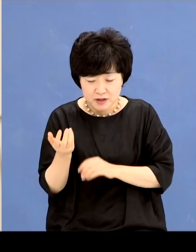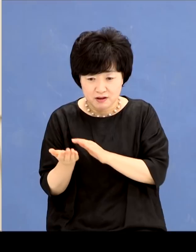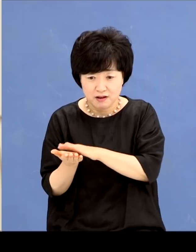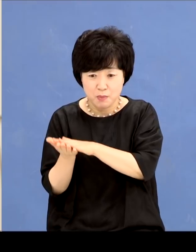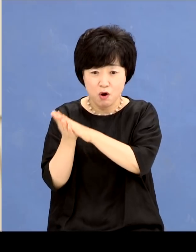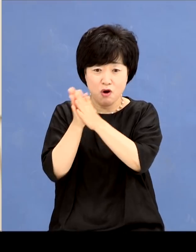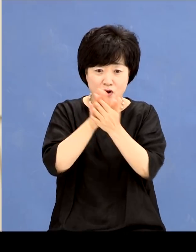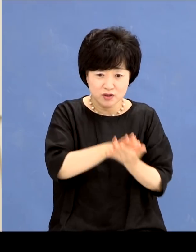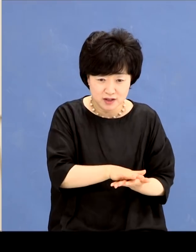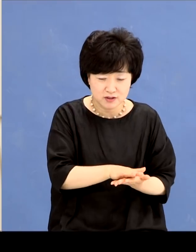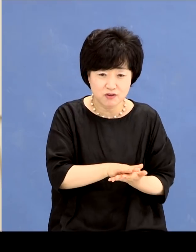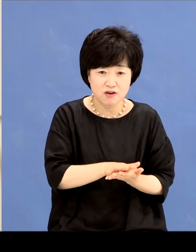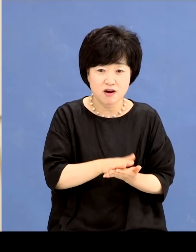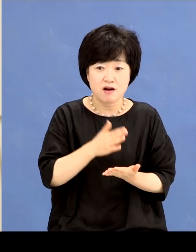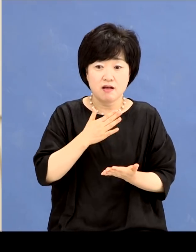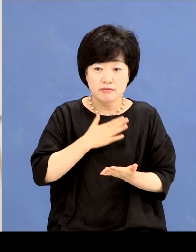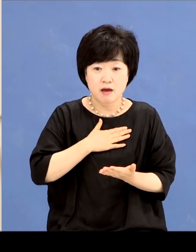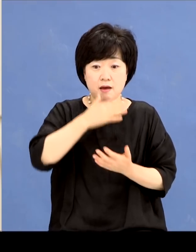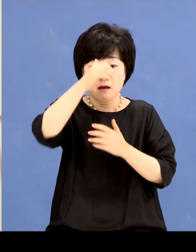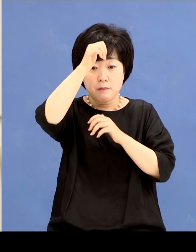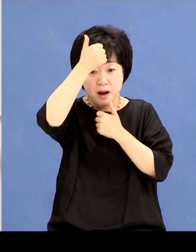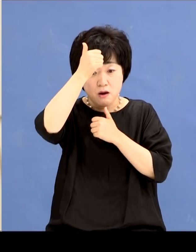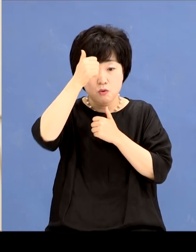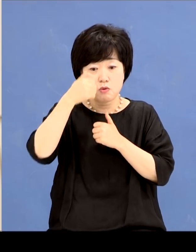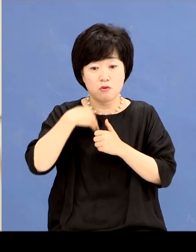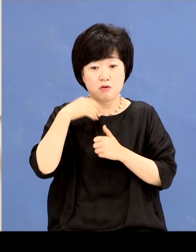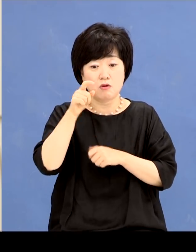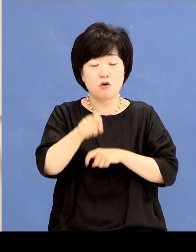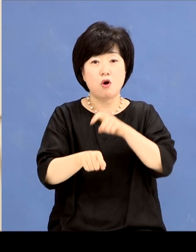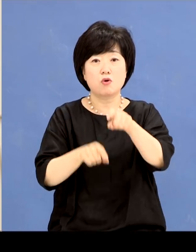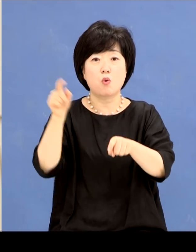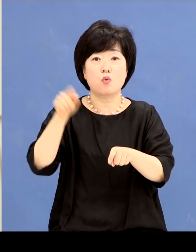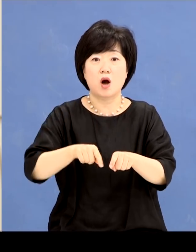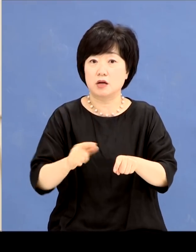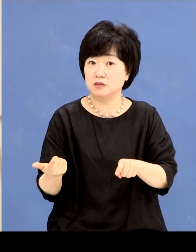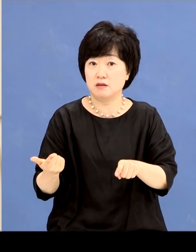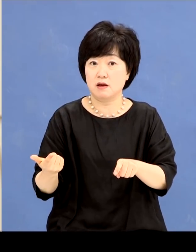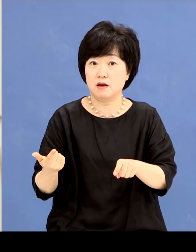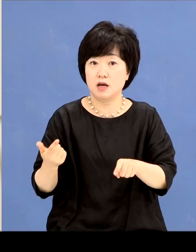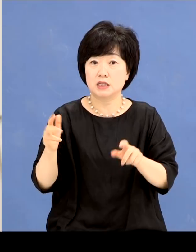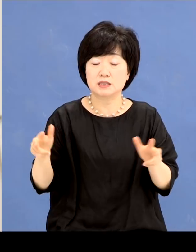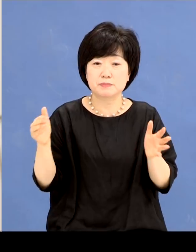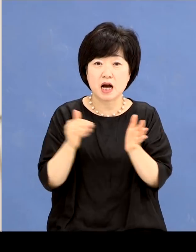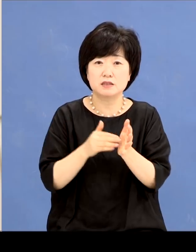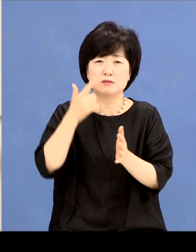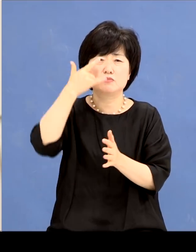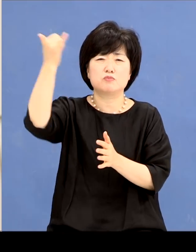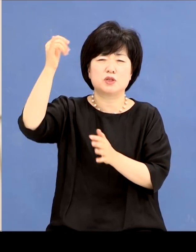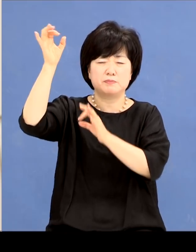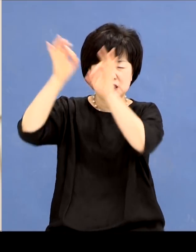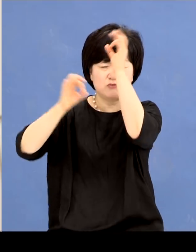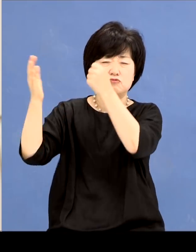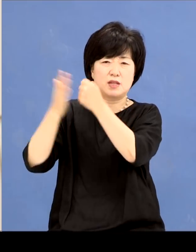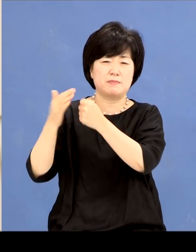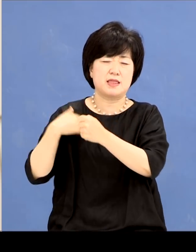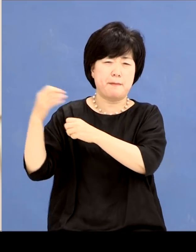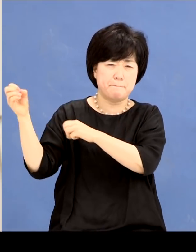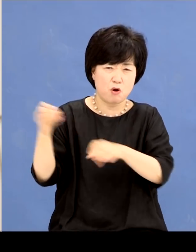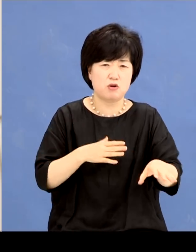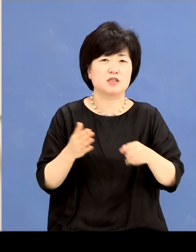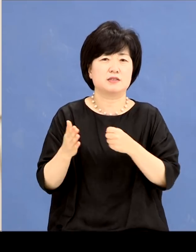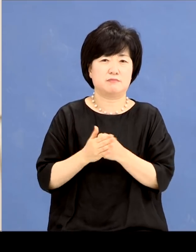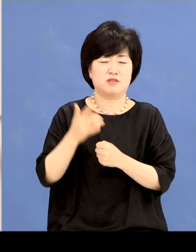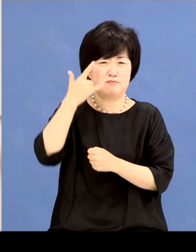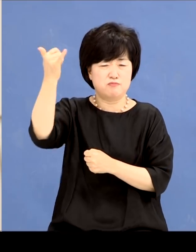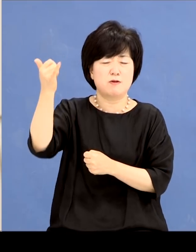아픔이었는데 내가 내 발로 걸어 들어온 게 아닌데 또 저는 지금까지 제 어머니 아버지의 실수로 인해서 제가 들어온 곳이라고